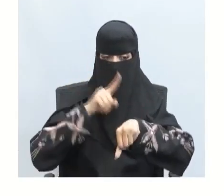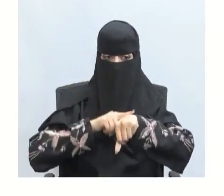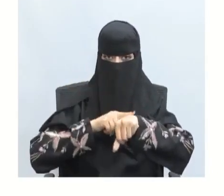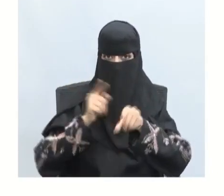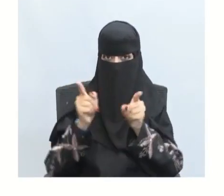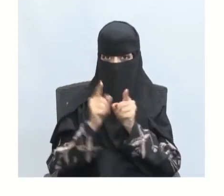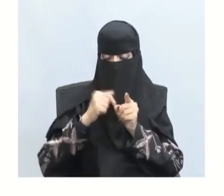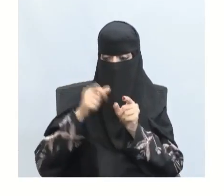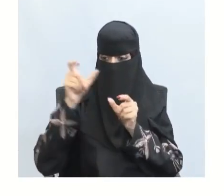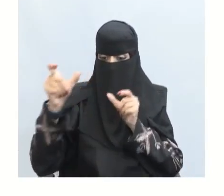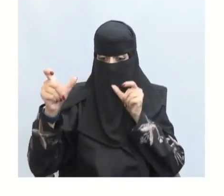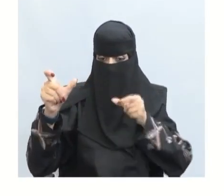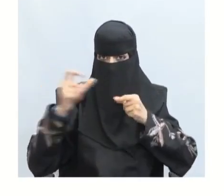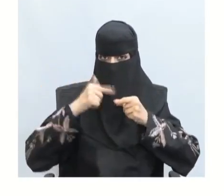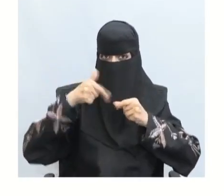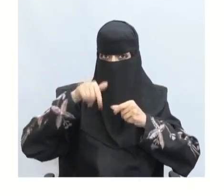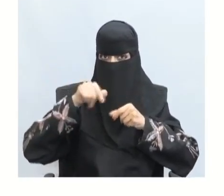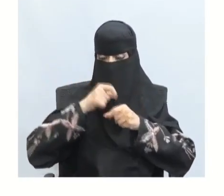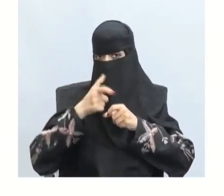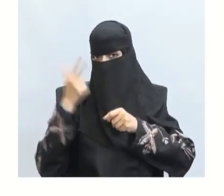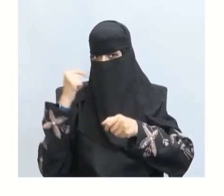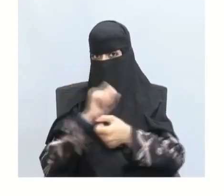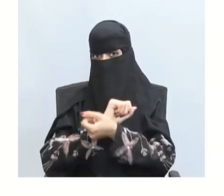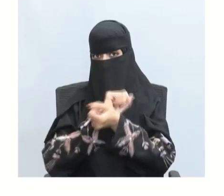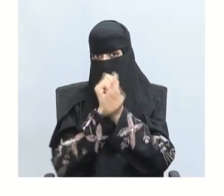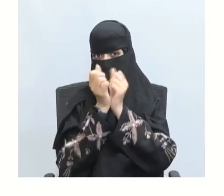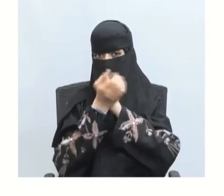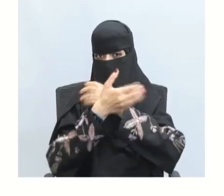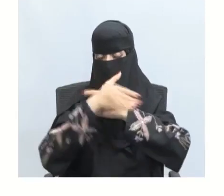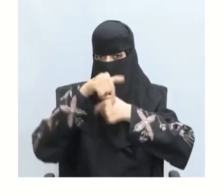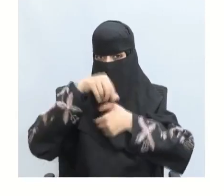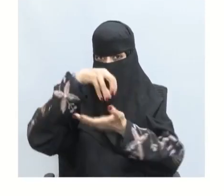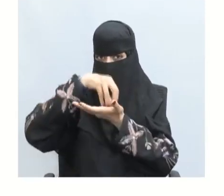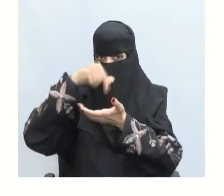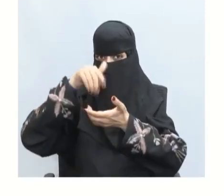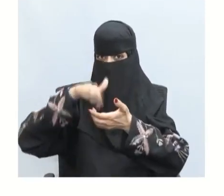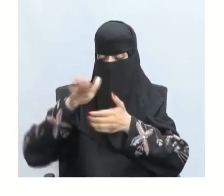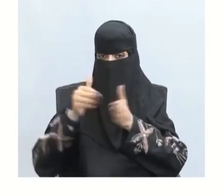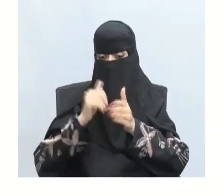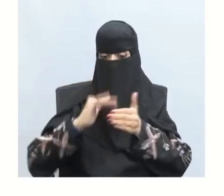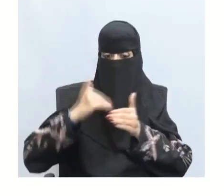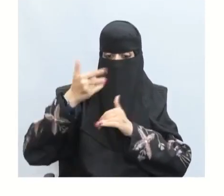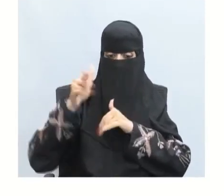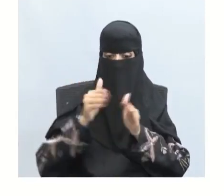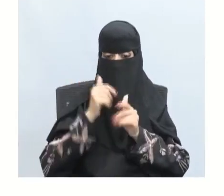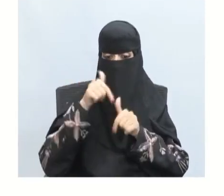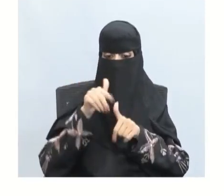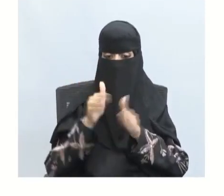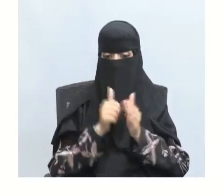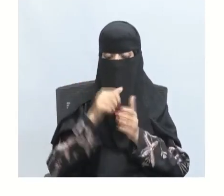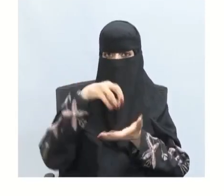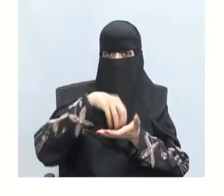الذي كانت فيه المجرات في الموضع ذاته ومن ثم يكون